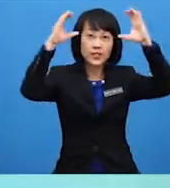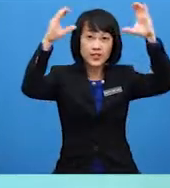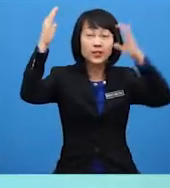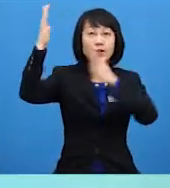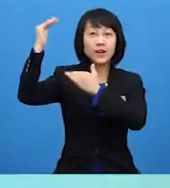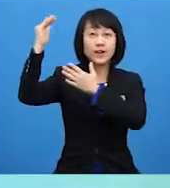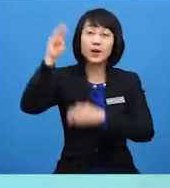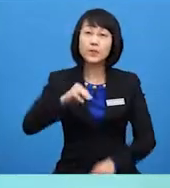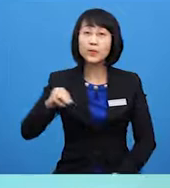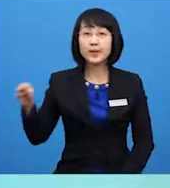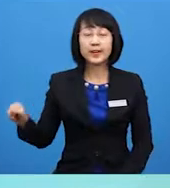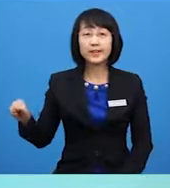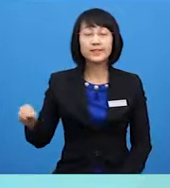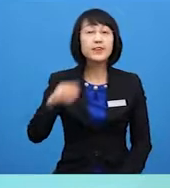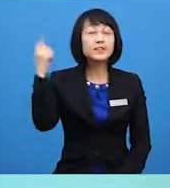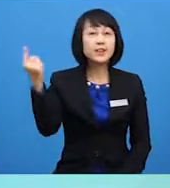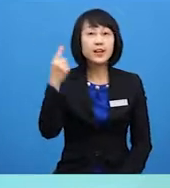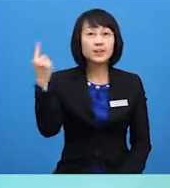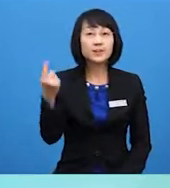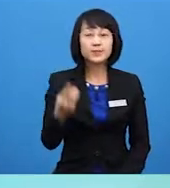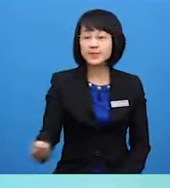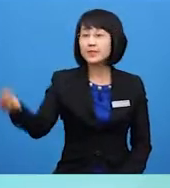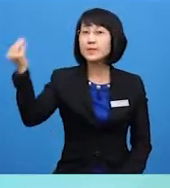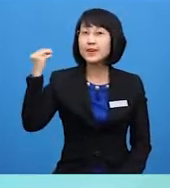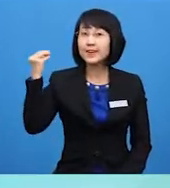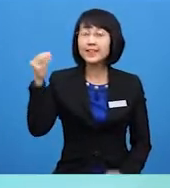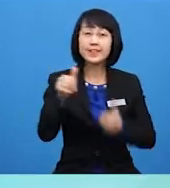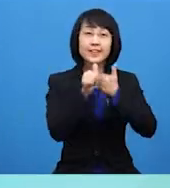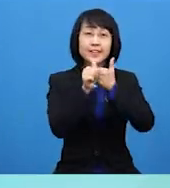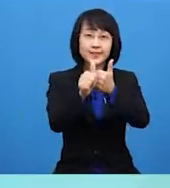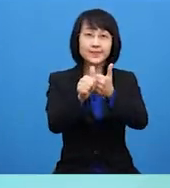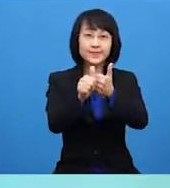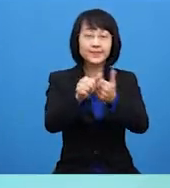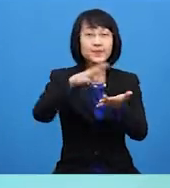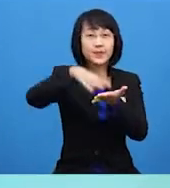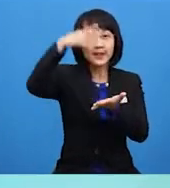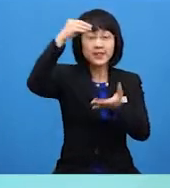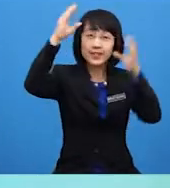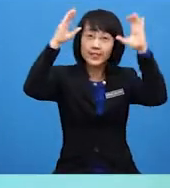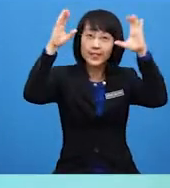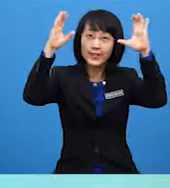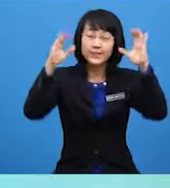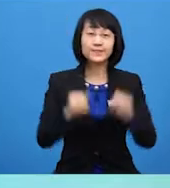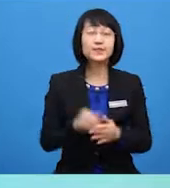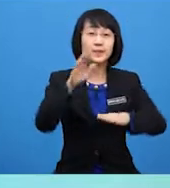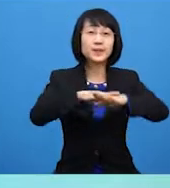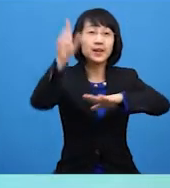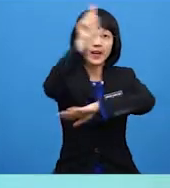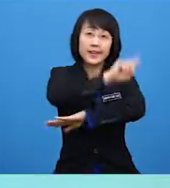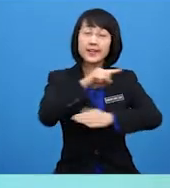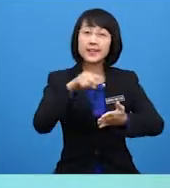harap murid-murid sentiasa bersemangat mengikuti pelajaran cikgu pada hari